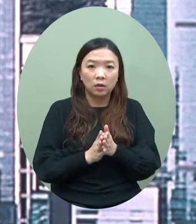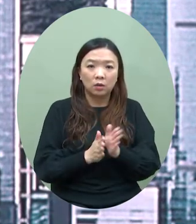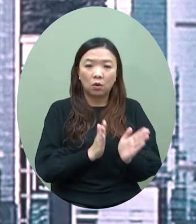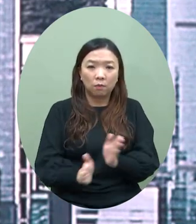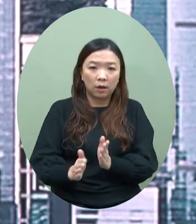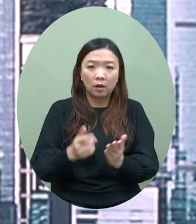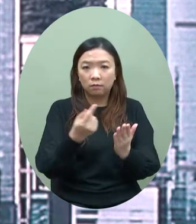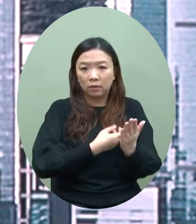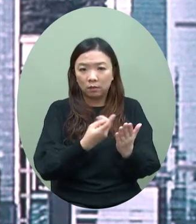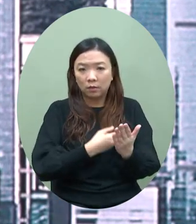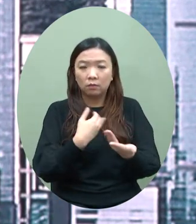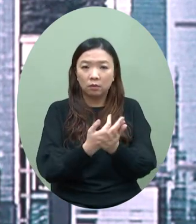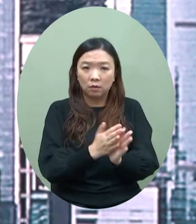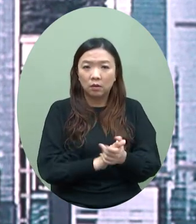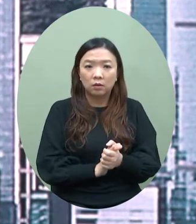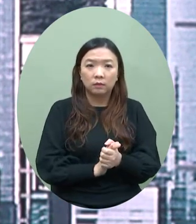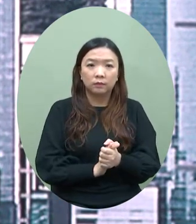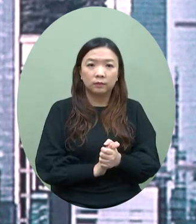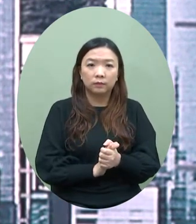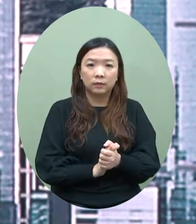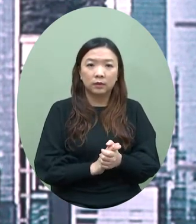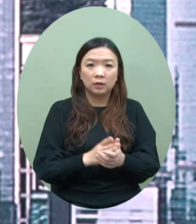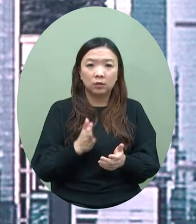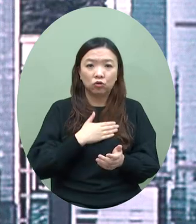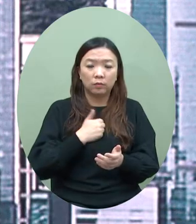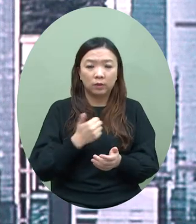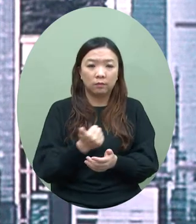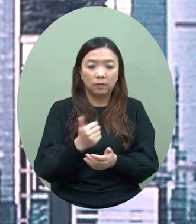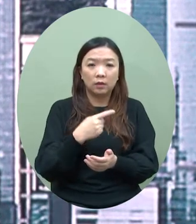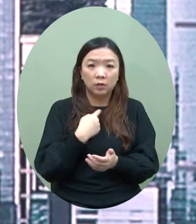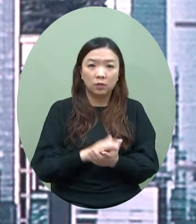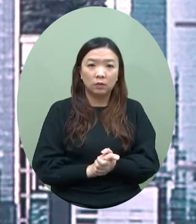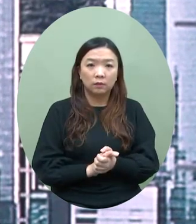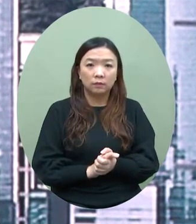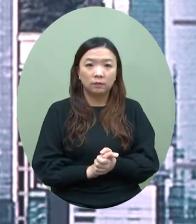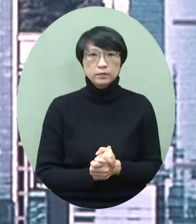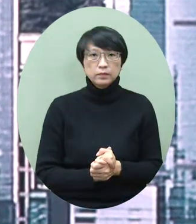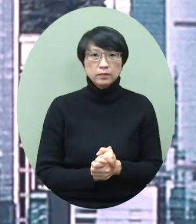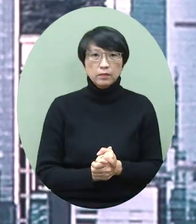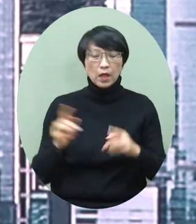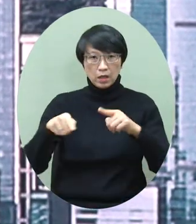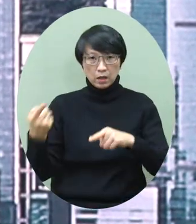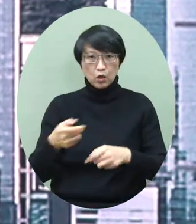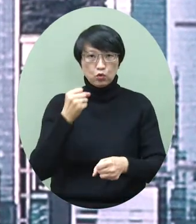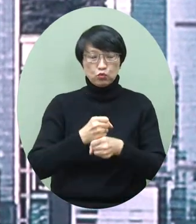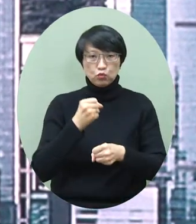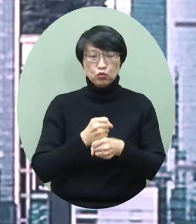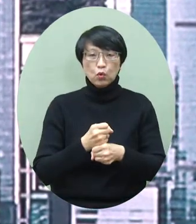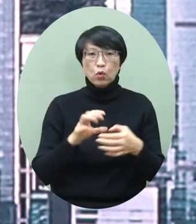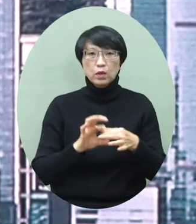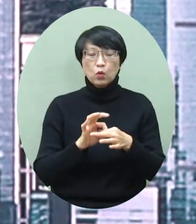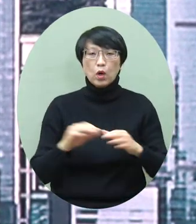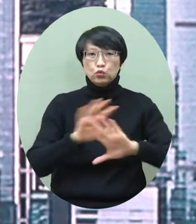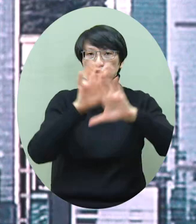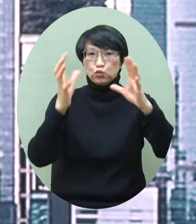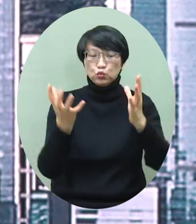等呢，我哋都需要咧嚟去即係備妥。咁啊，當然另一方面咧，亦都係要做好咧，就係喺個整